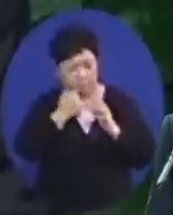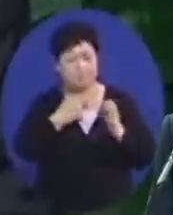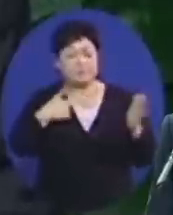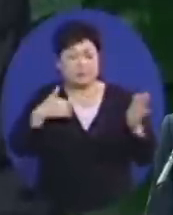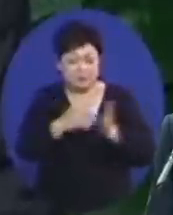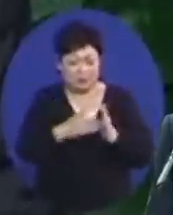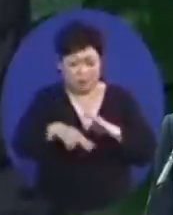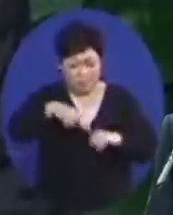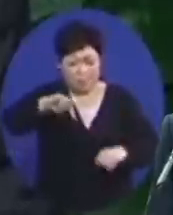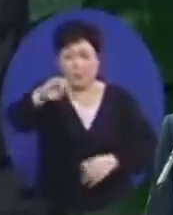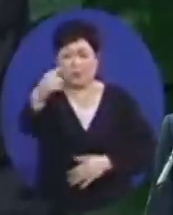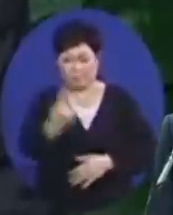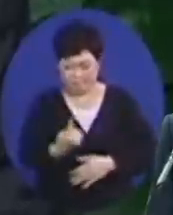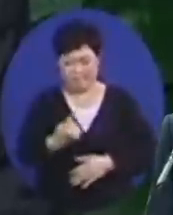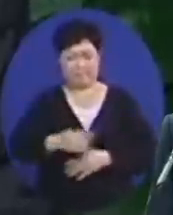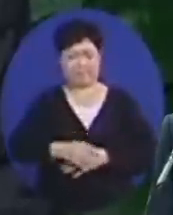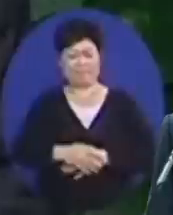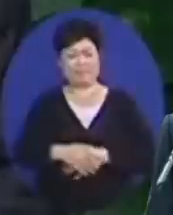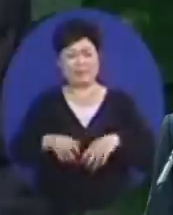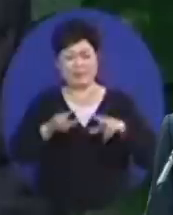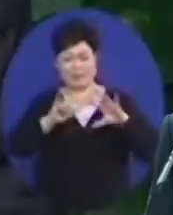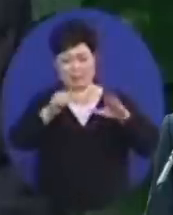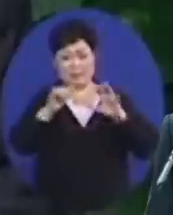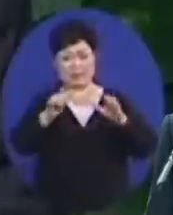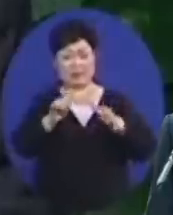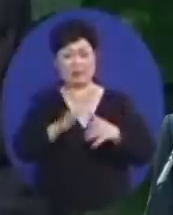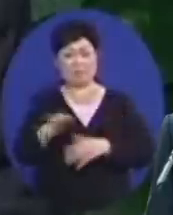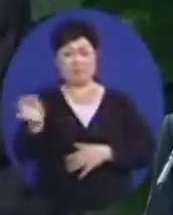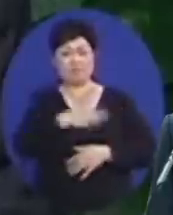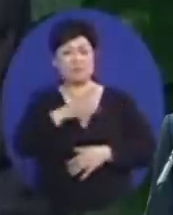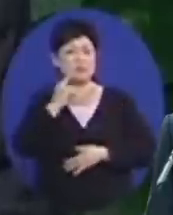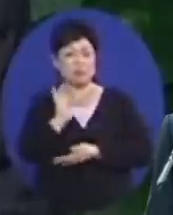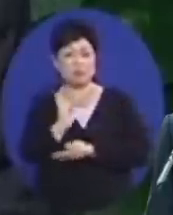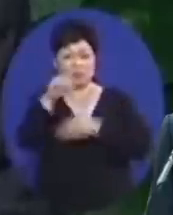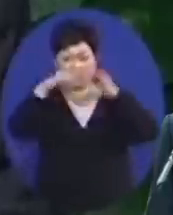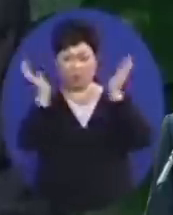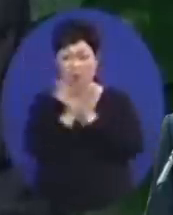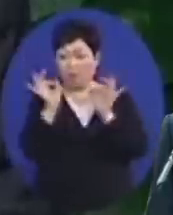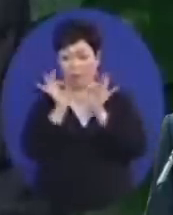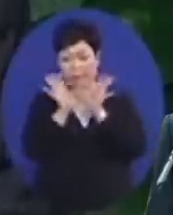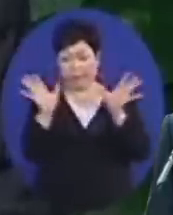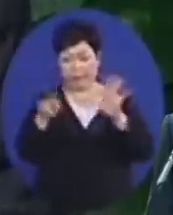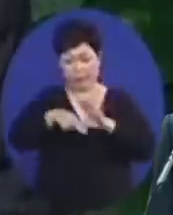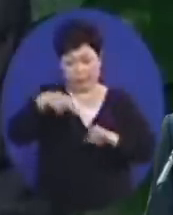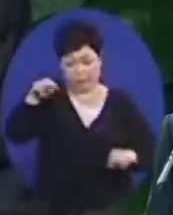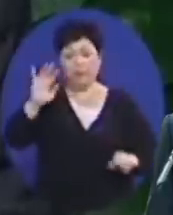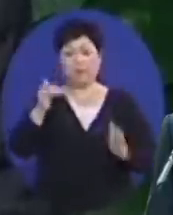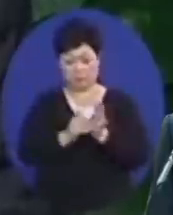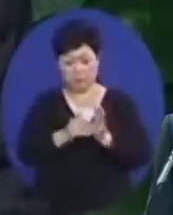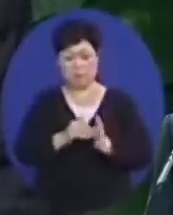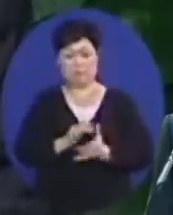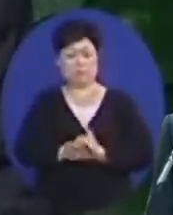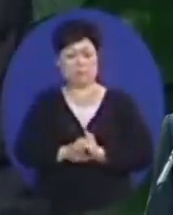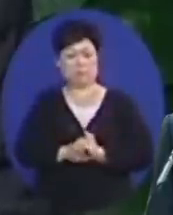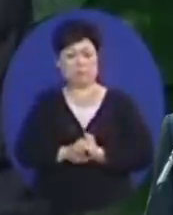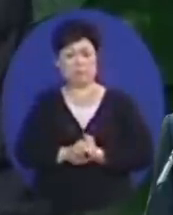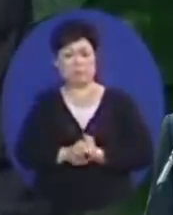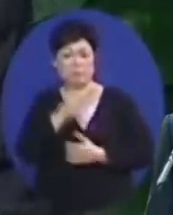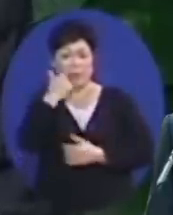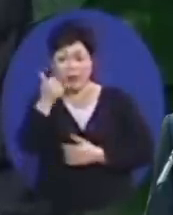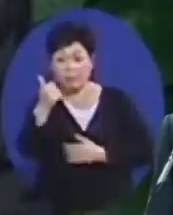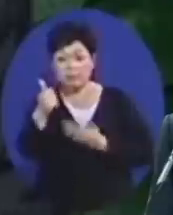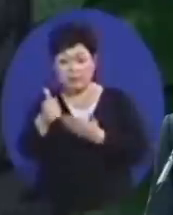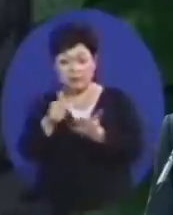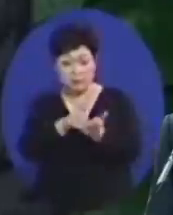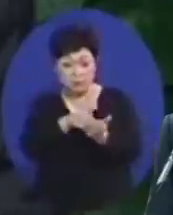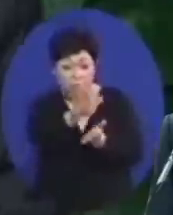돌아왔습니다. 이 세상 부귀 영화 공명을 다 잃어버리고 벌거벗은 사람이 되는 것입니다. 아버지가